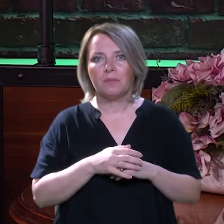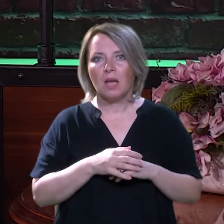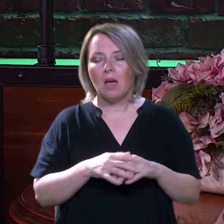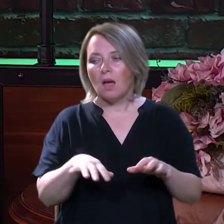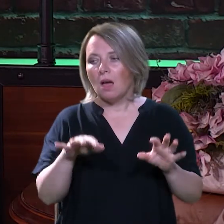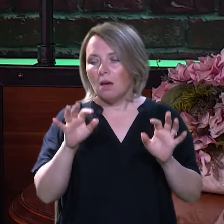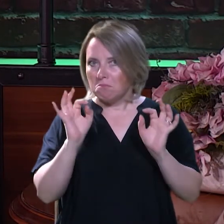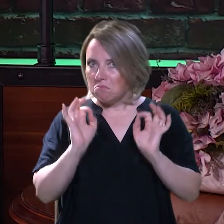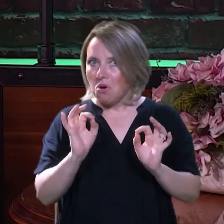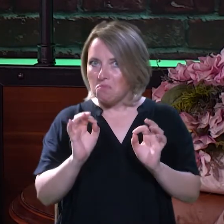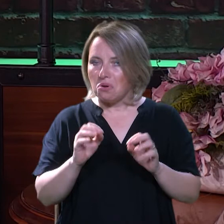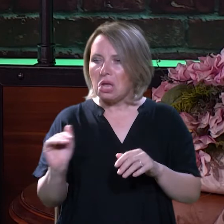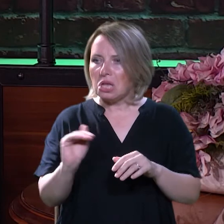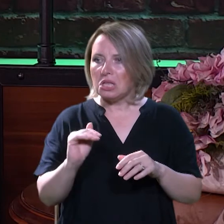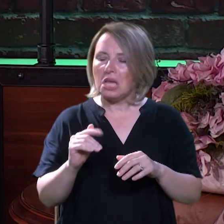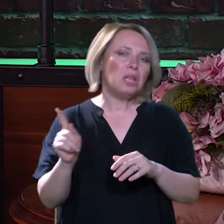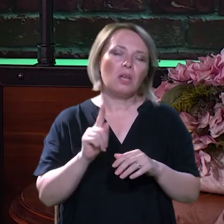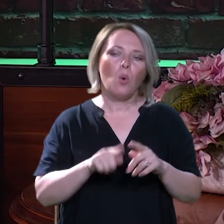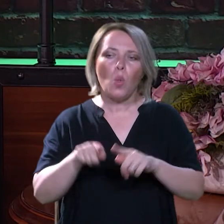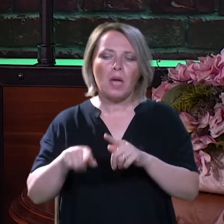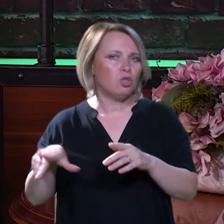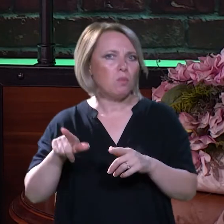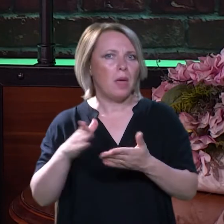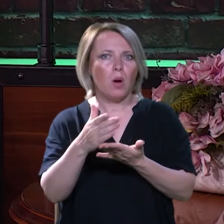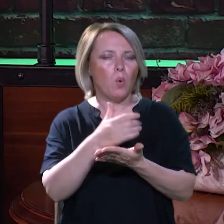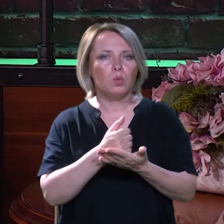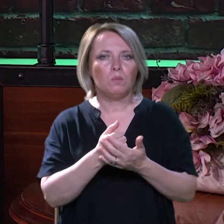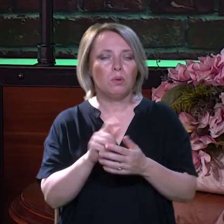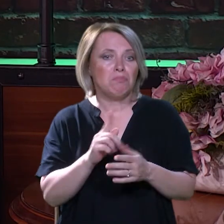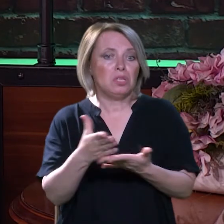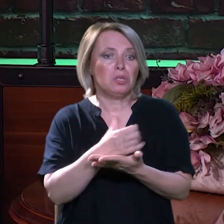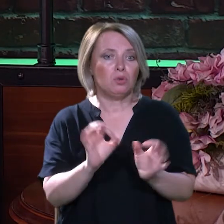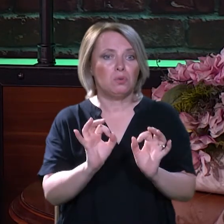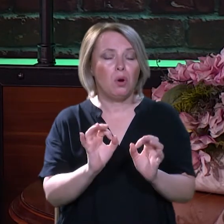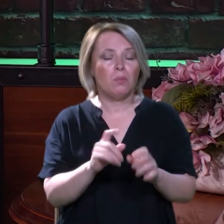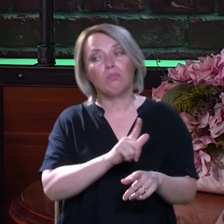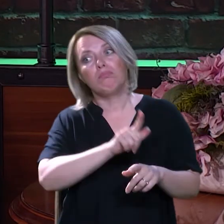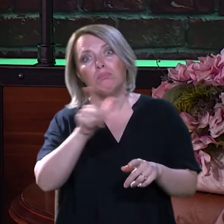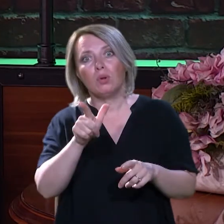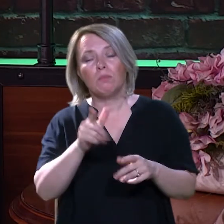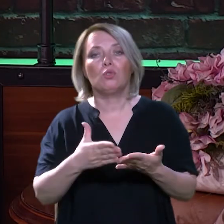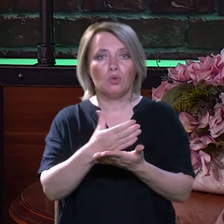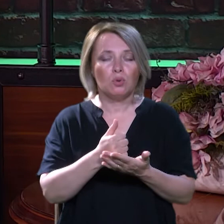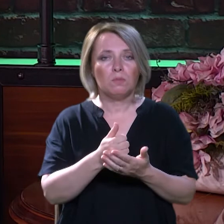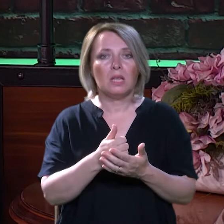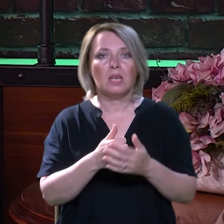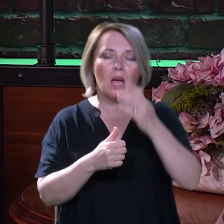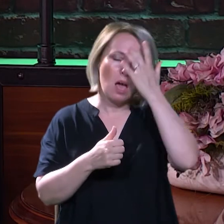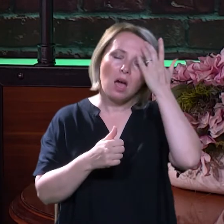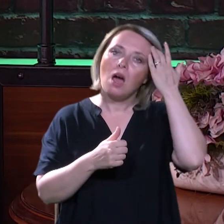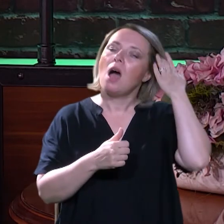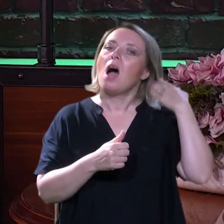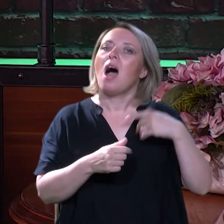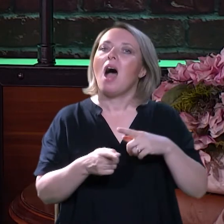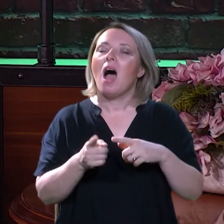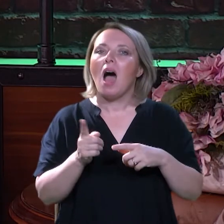dijete padne i da ne uspije. I da ne uspije, i da to tako nazovemo. Nisi uspio, u redu, uspjet ćemo drugi put. Da se ne